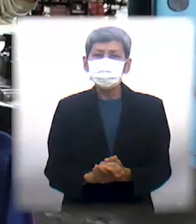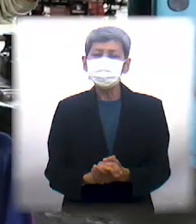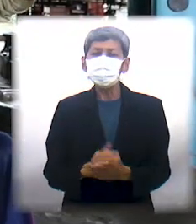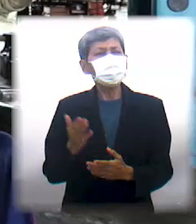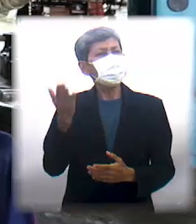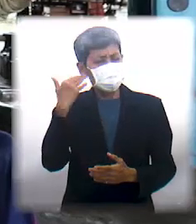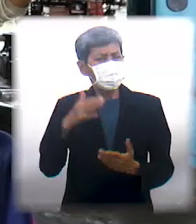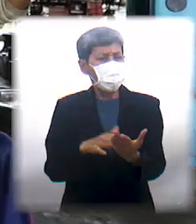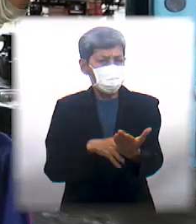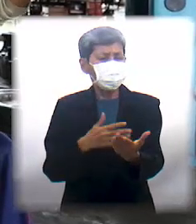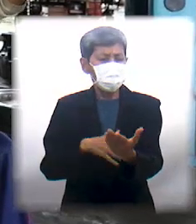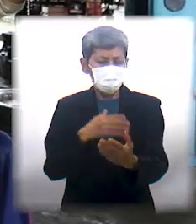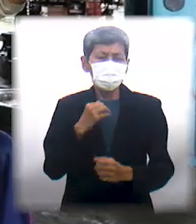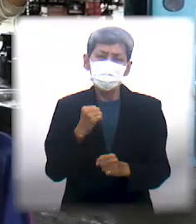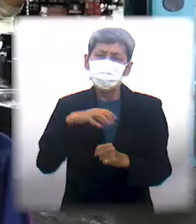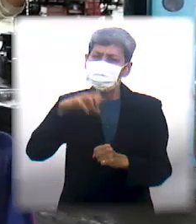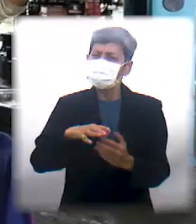ต่ก็นานนะครับ